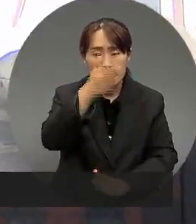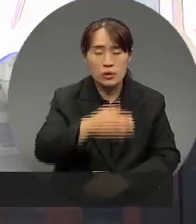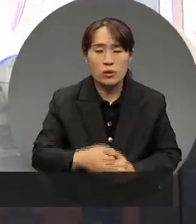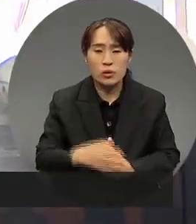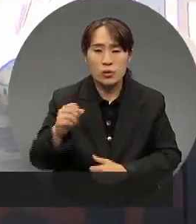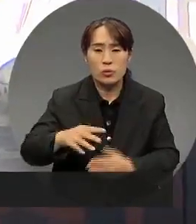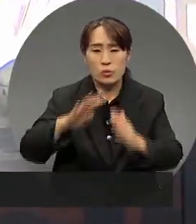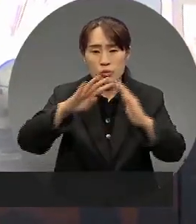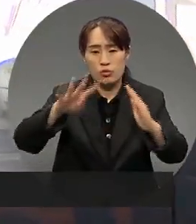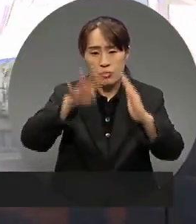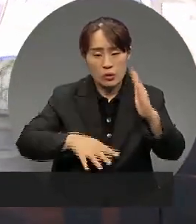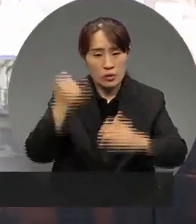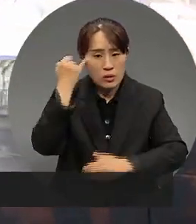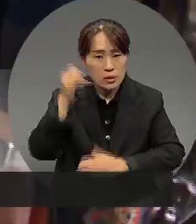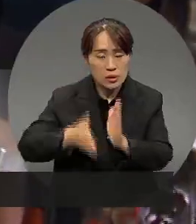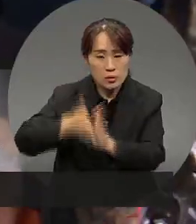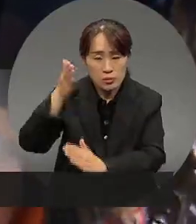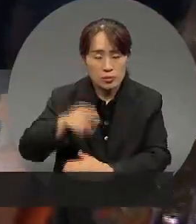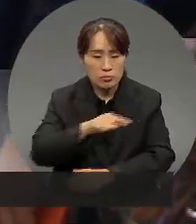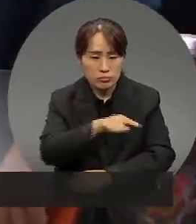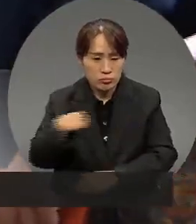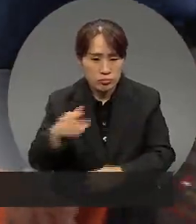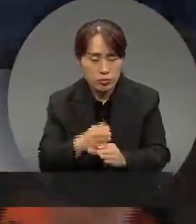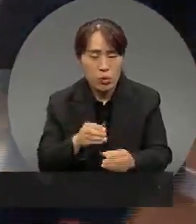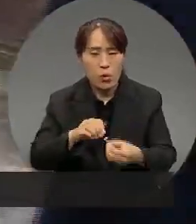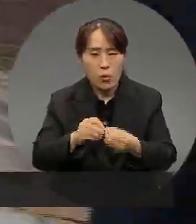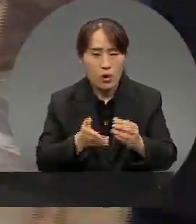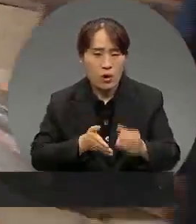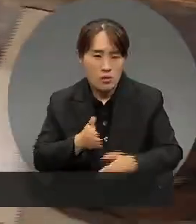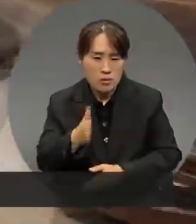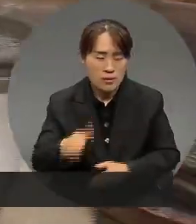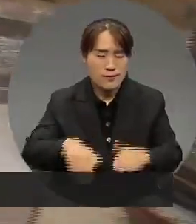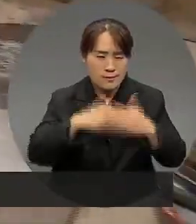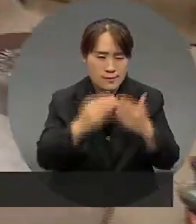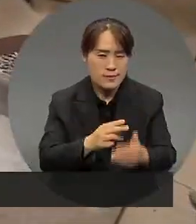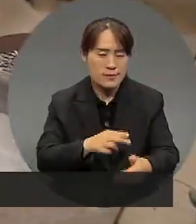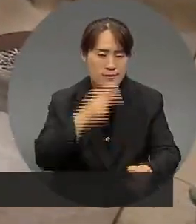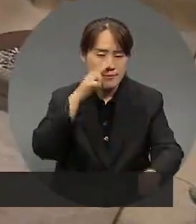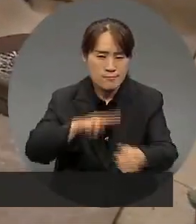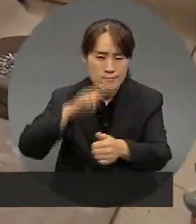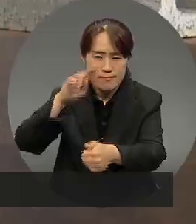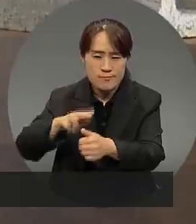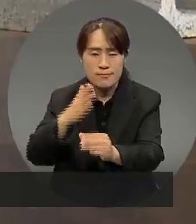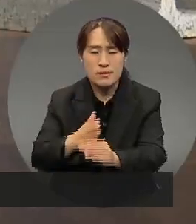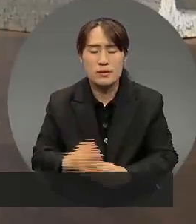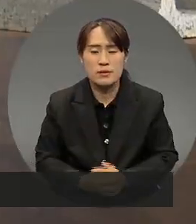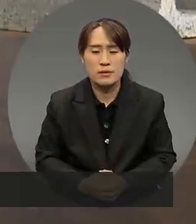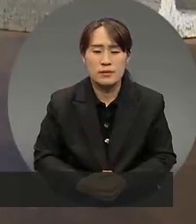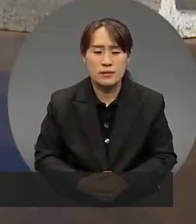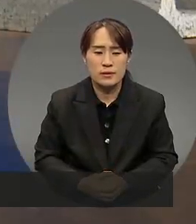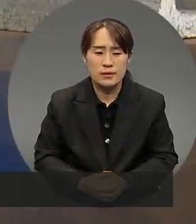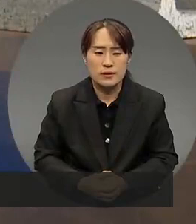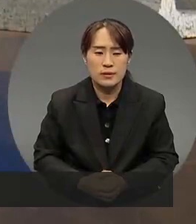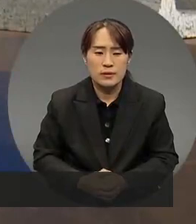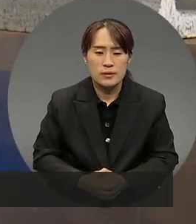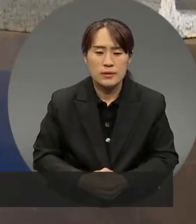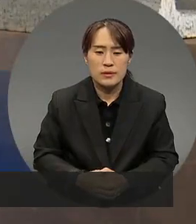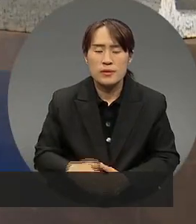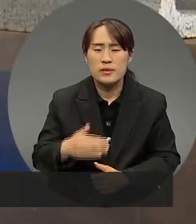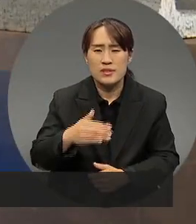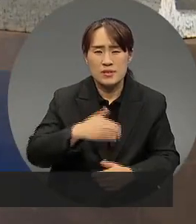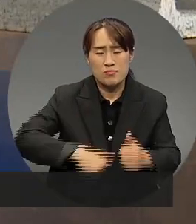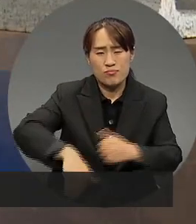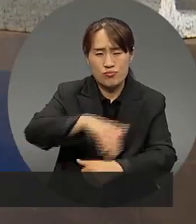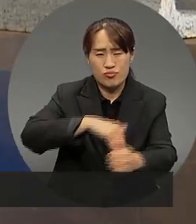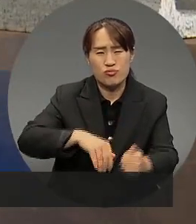문을 창의도시 가운데 공해 분야에 이따라 도전장을 낸 겁니다 여러 가지 분위기가 무르